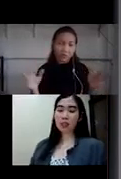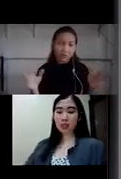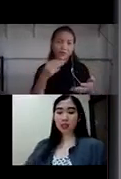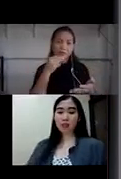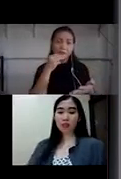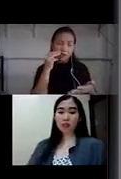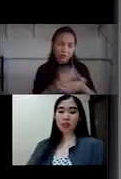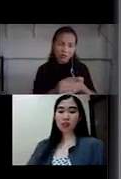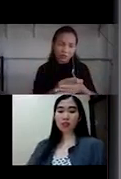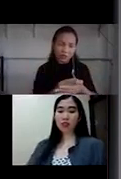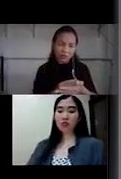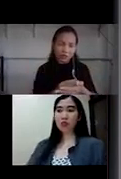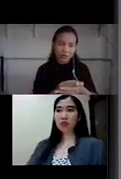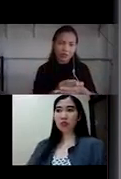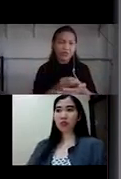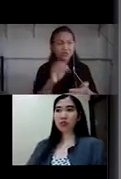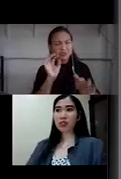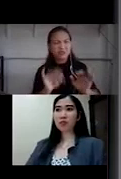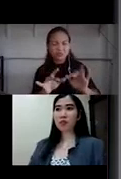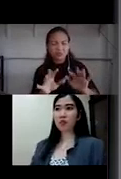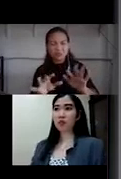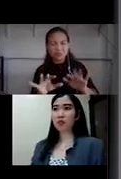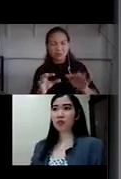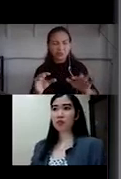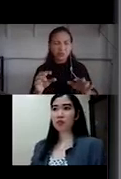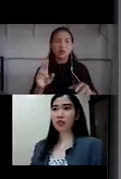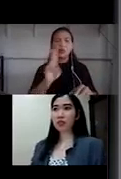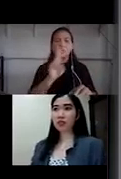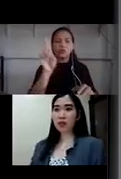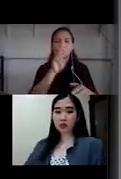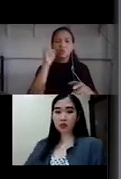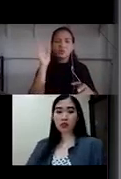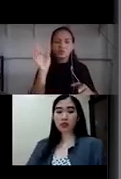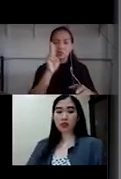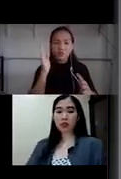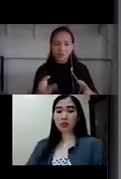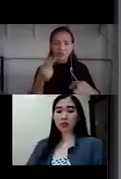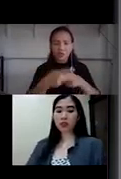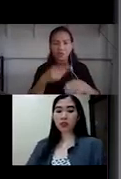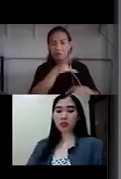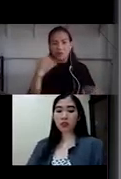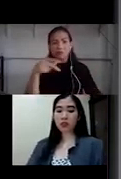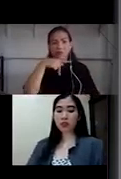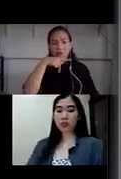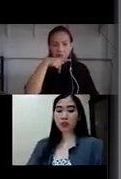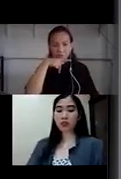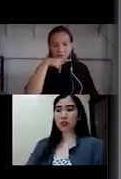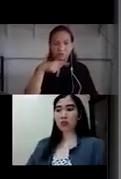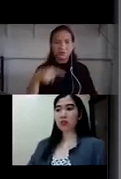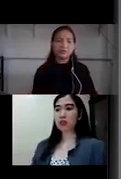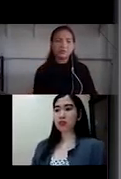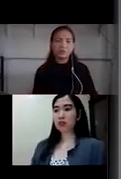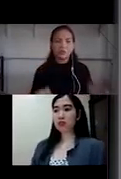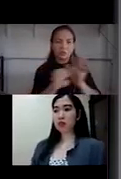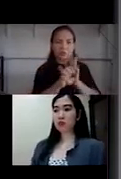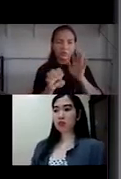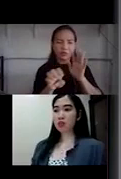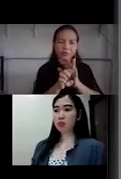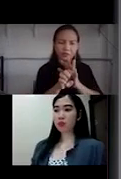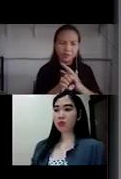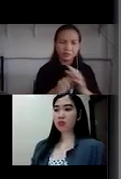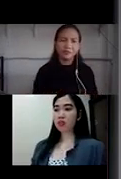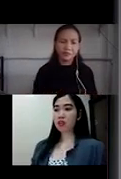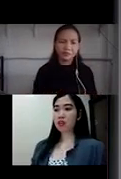Tapos ilalagay mo na lang dito yung username mo and password. Kunyari, sample.